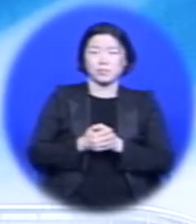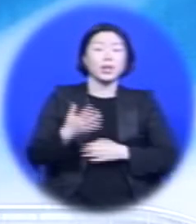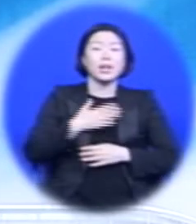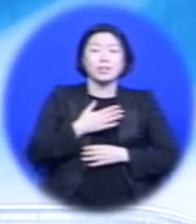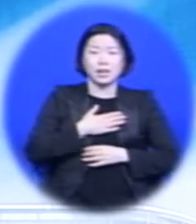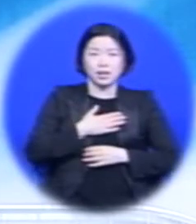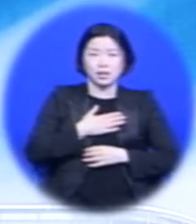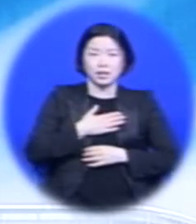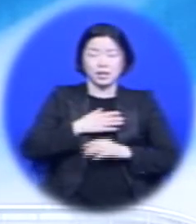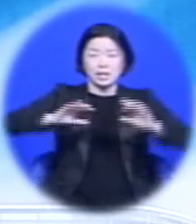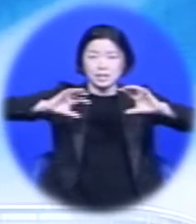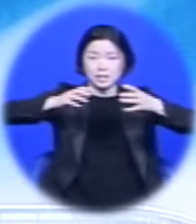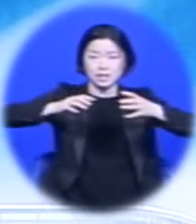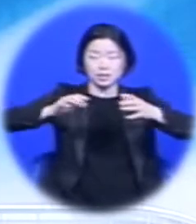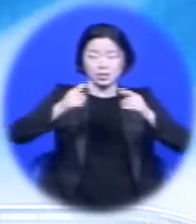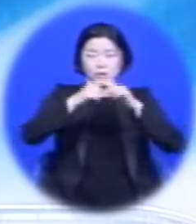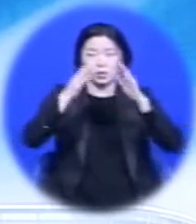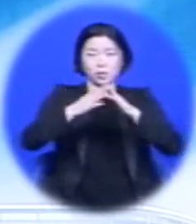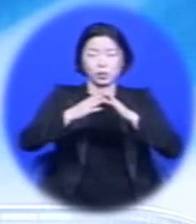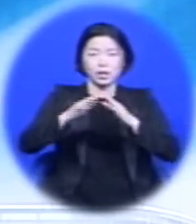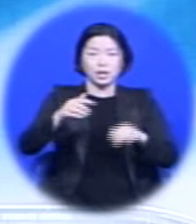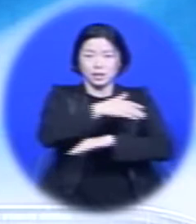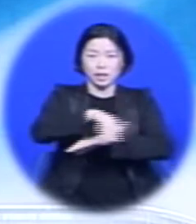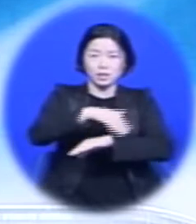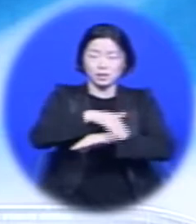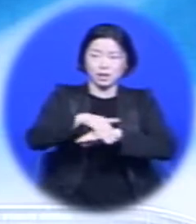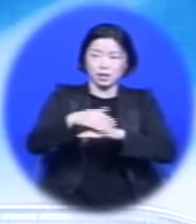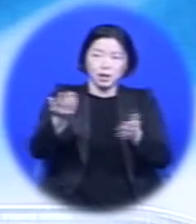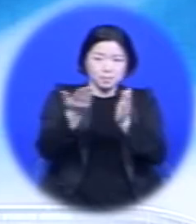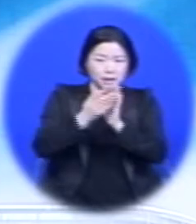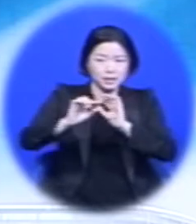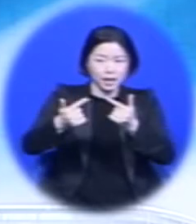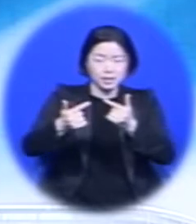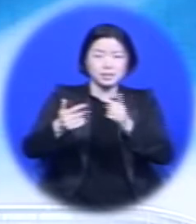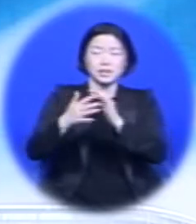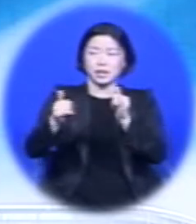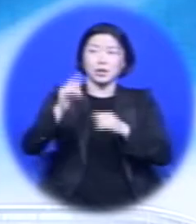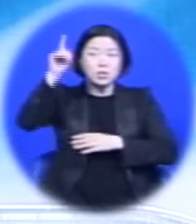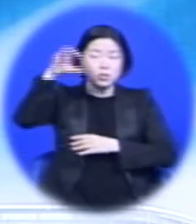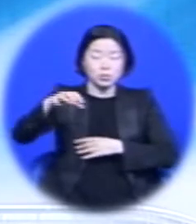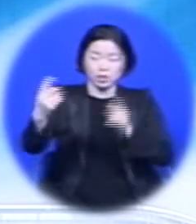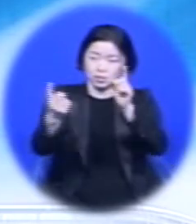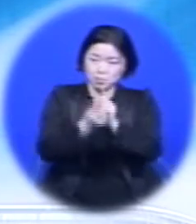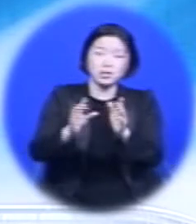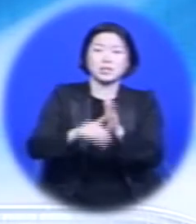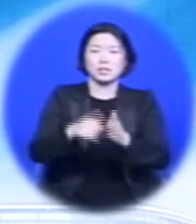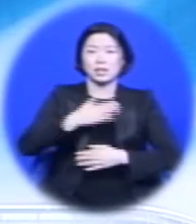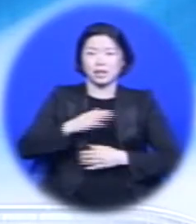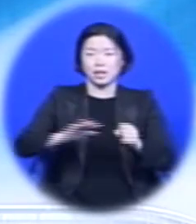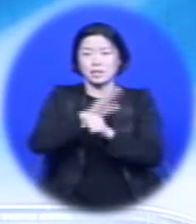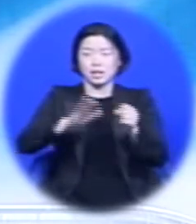내가 세상에서 교회 다닐 때 마음에 안 들어 했던 그 사람을 천국에 가서 만났을 때 내가